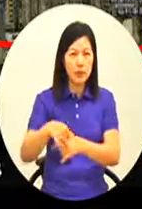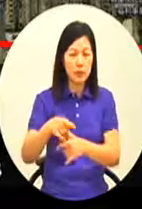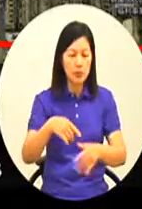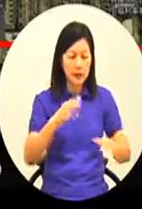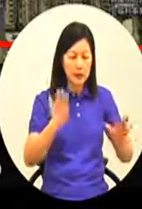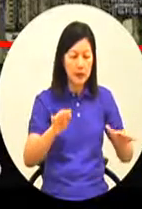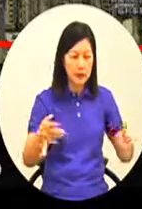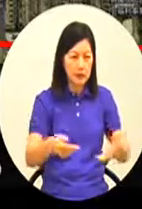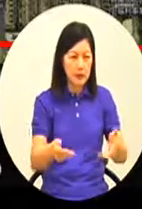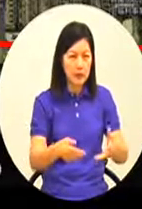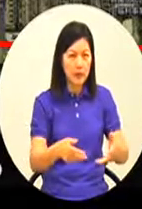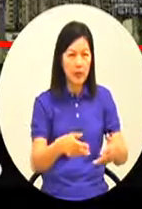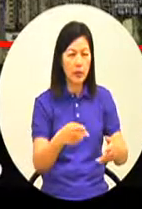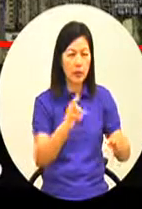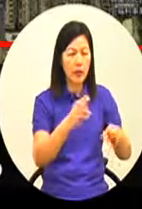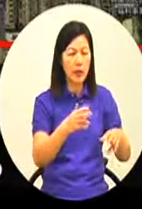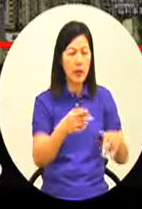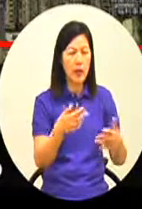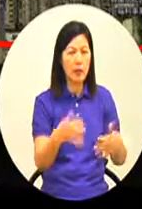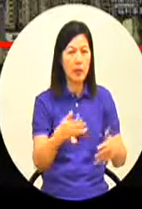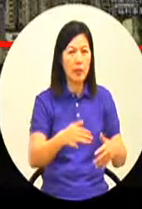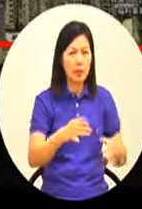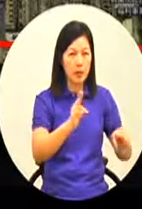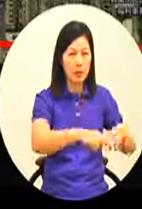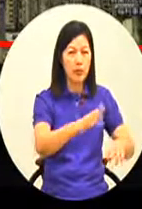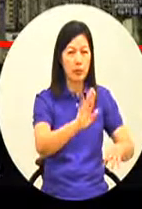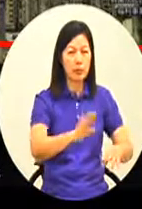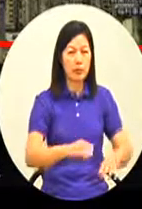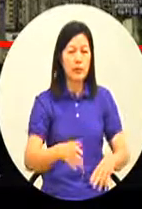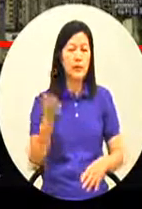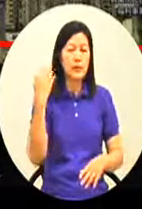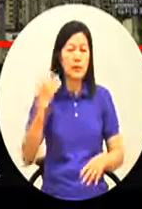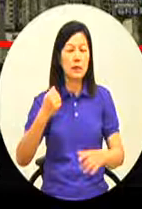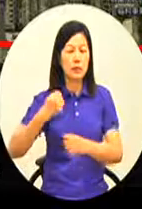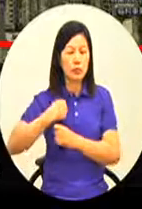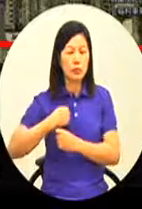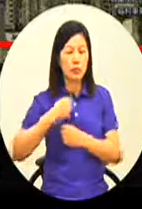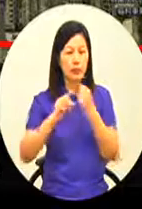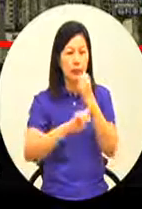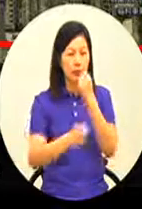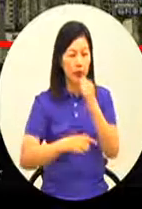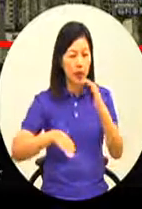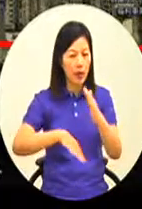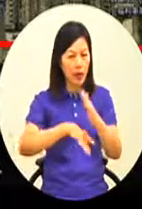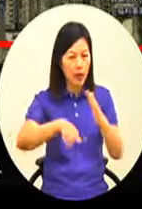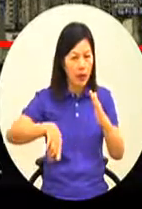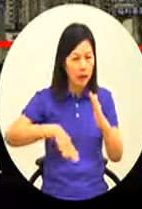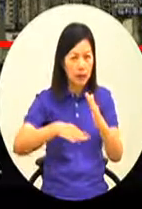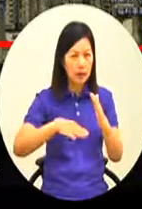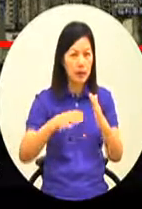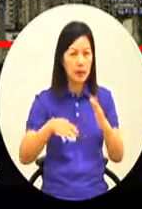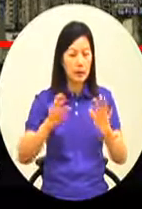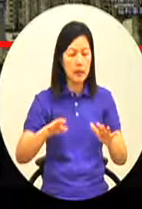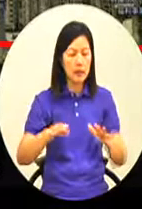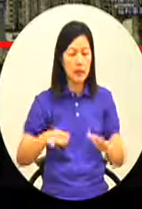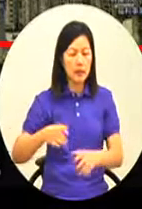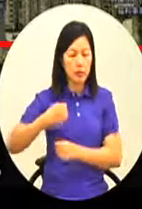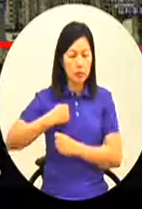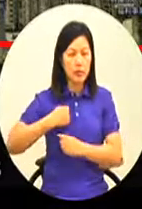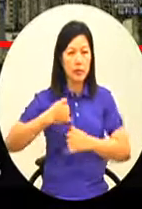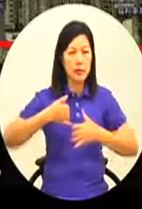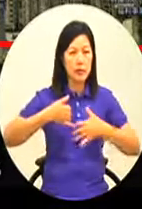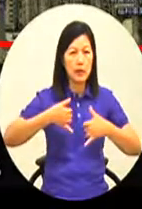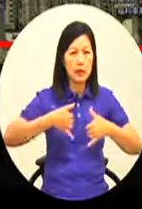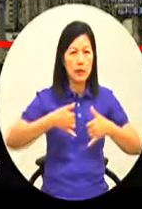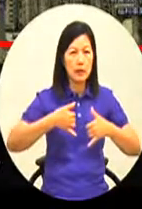边有一个过去的军事法庭，过去的军事法庭它现在没有在用，现在的军事法庭在哪里？它在军校路，